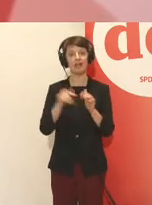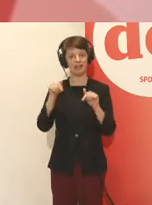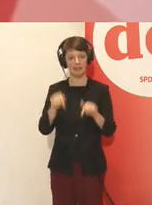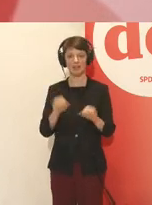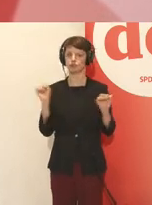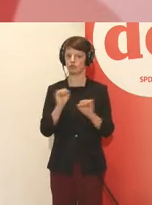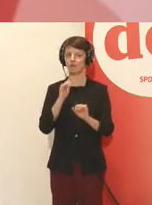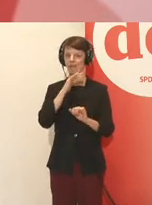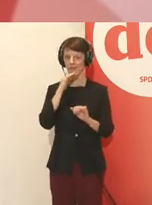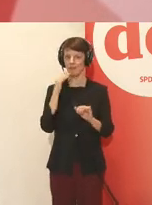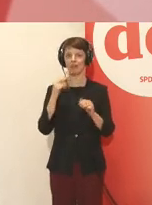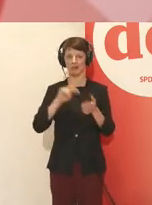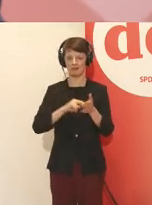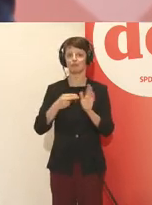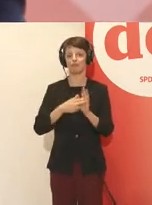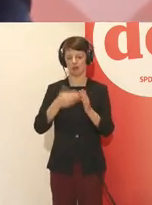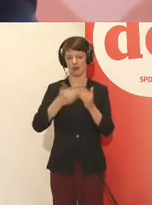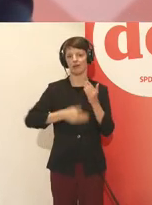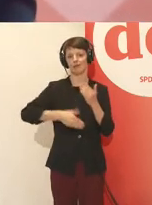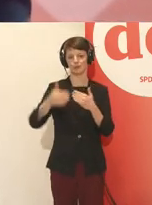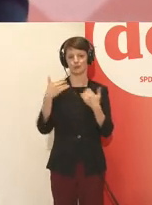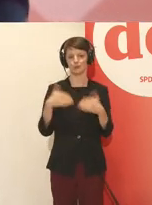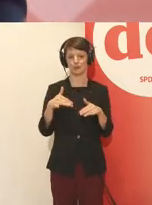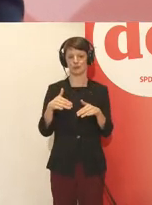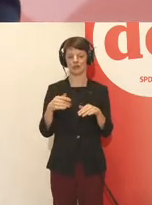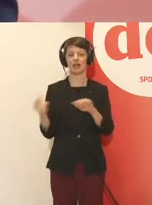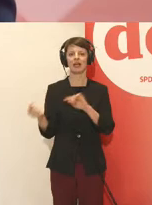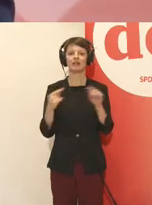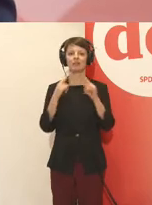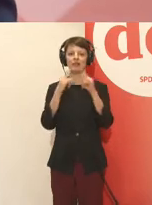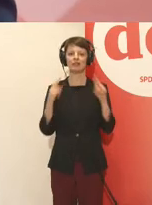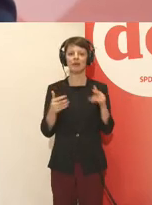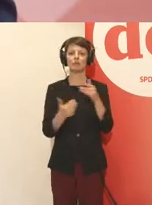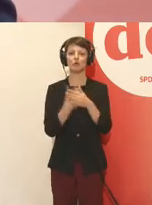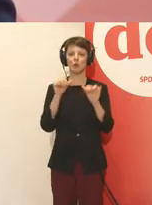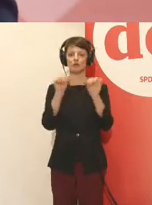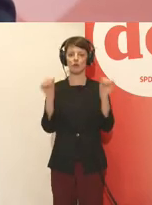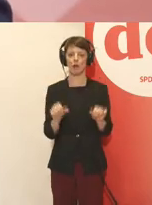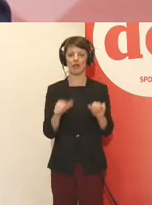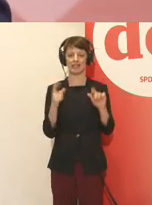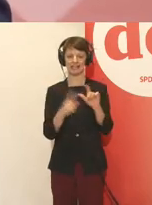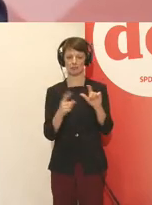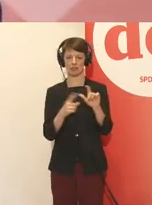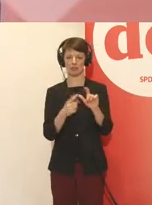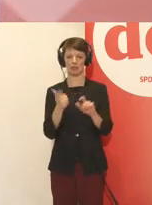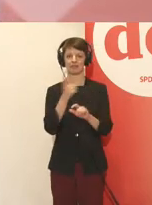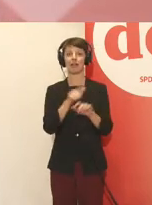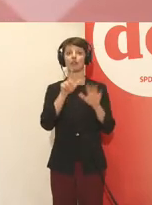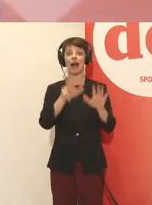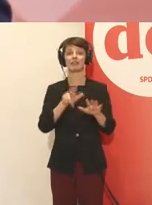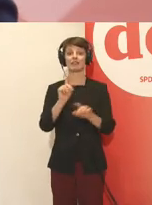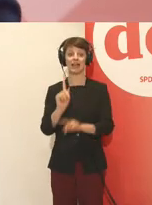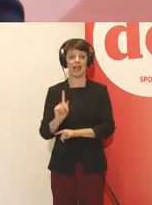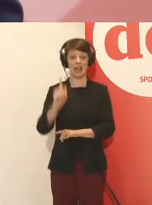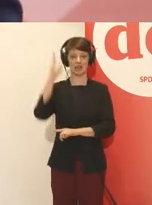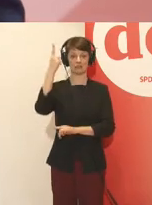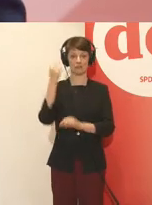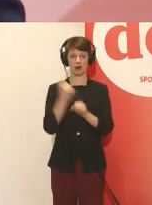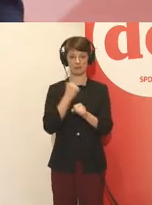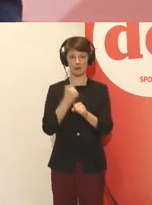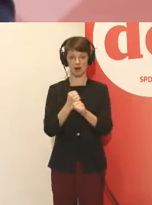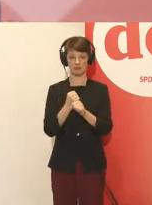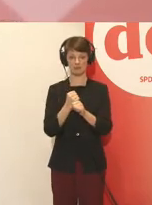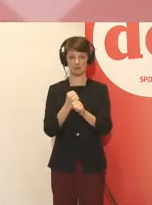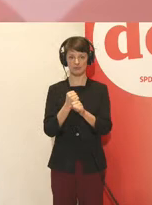was los ist debatten camp tanja hat das gesagt ist neues format der spd das jahr 2018 das erste mal gewagt hatten und